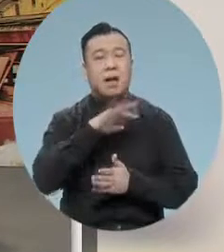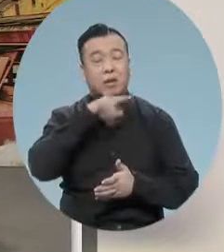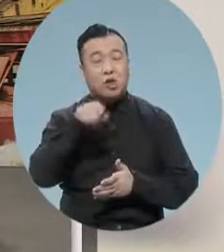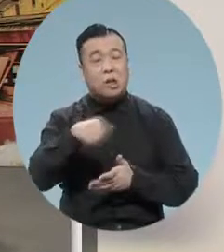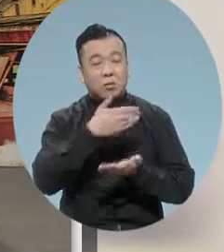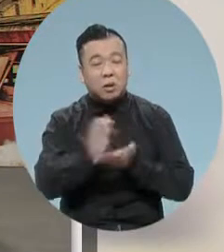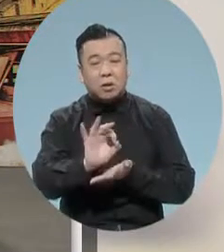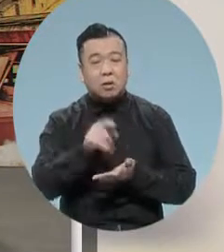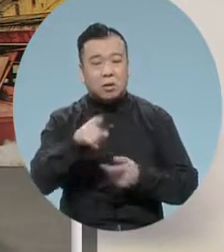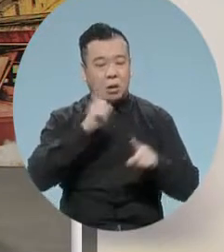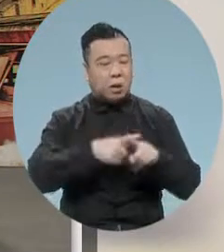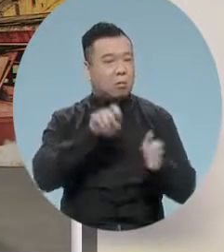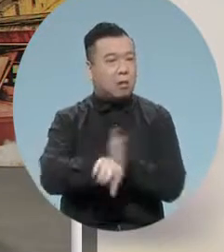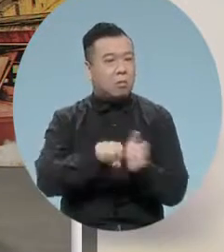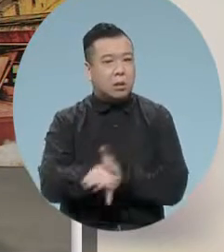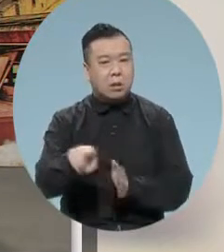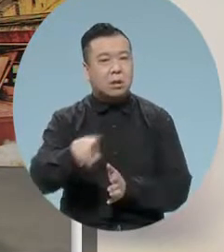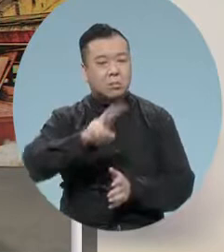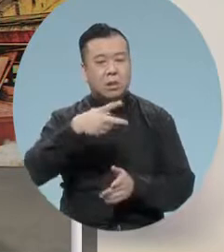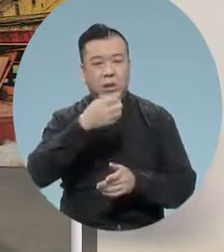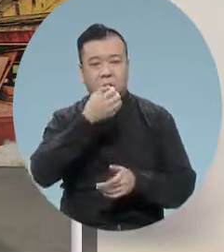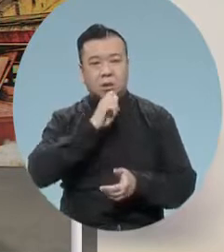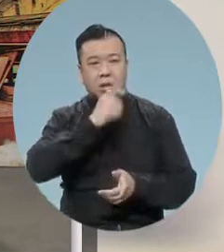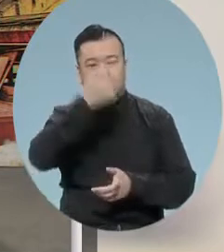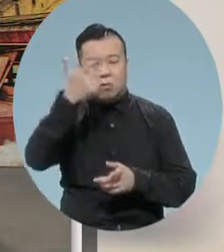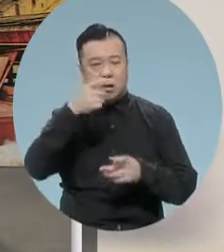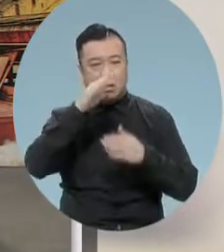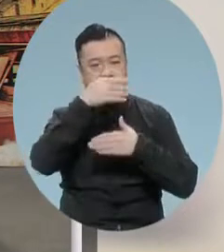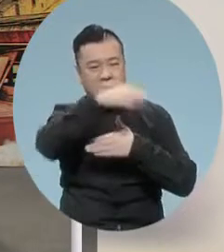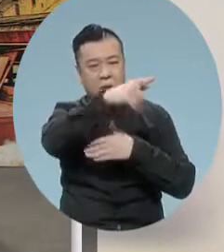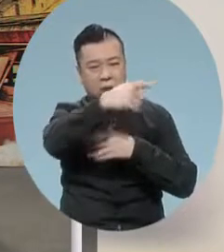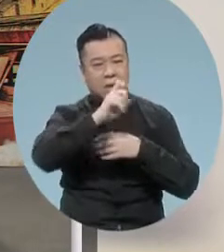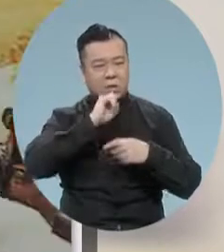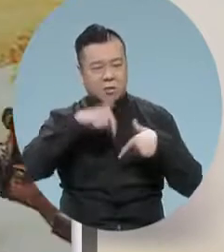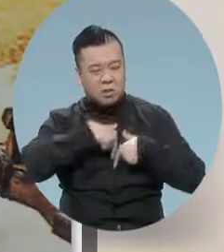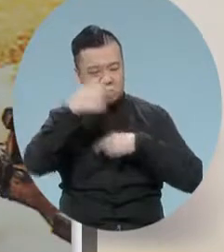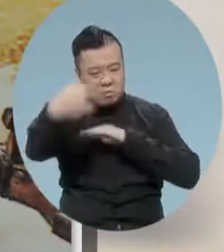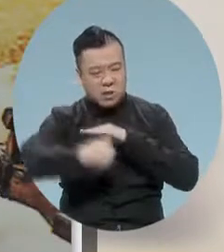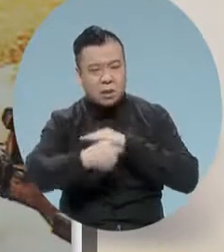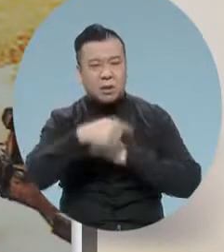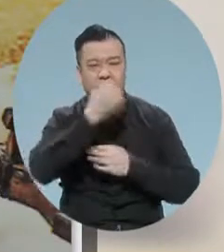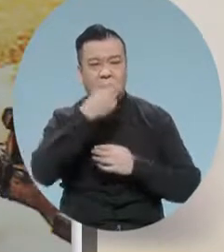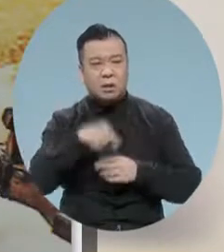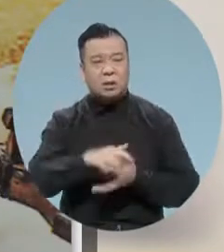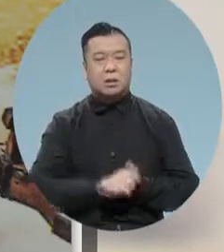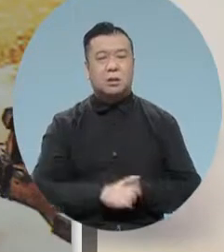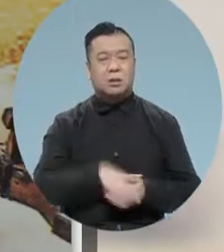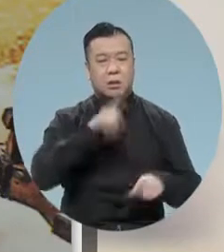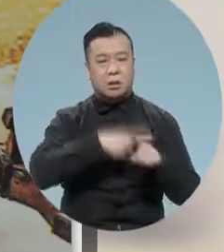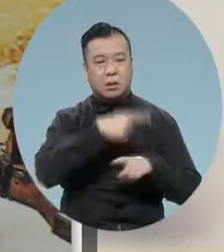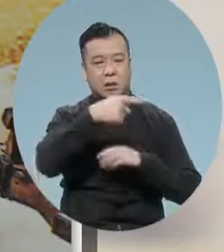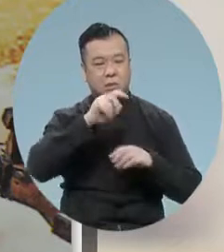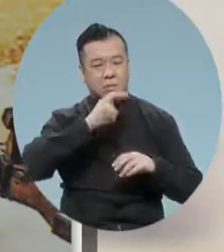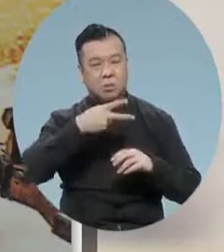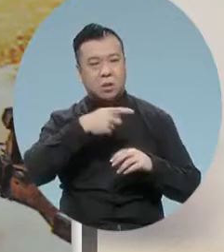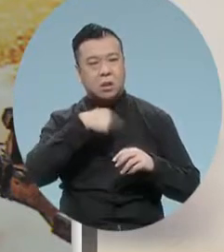個永遠都係個短板，一個缺口咧，係導致到好多西方嘅有心人士咧，會利用我哋香港呢個缺口咧，係對我哋國家